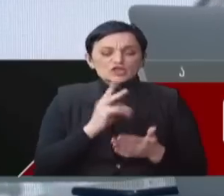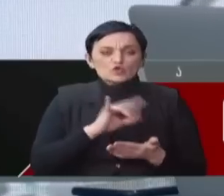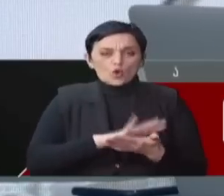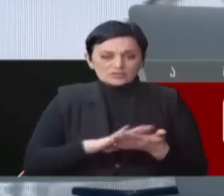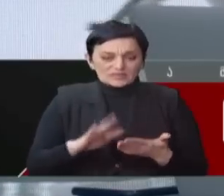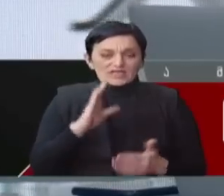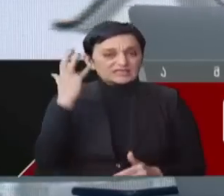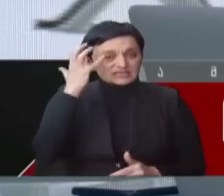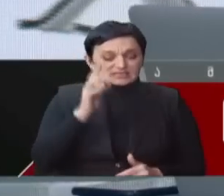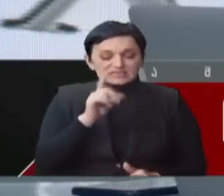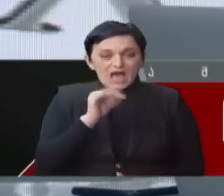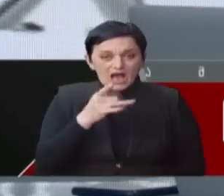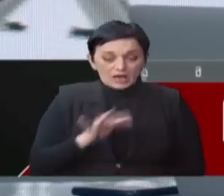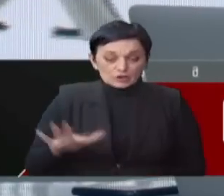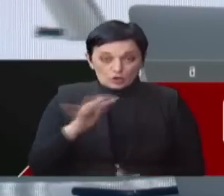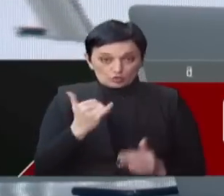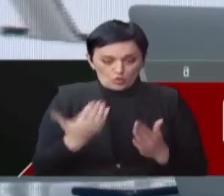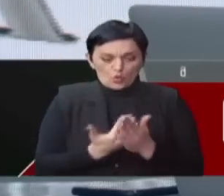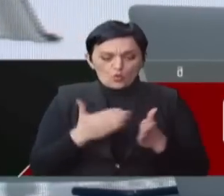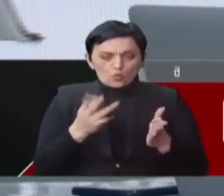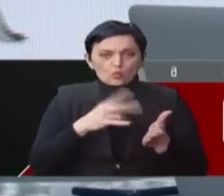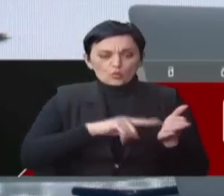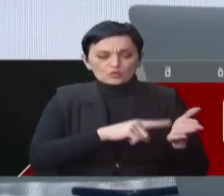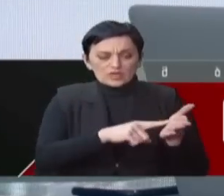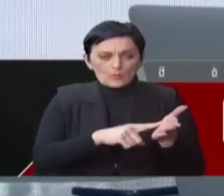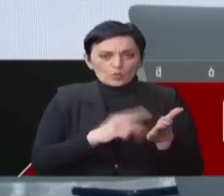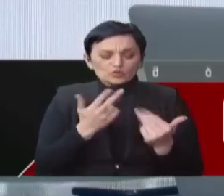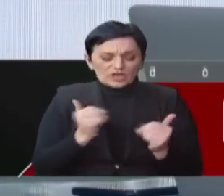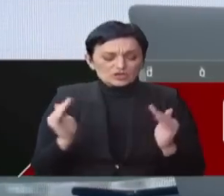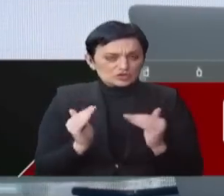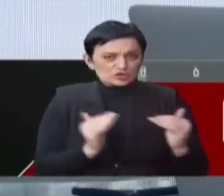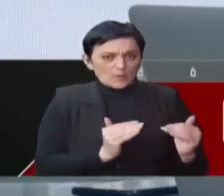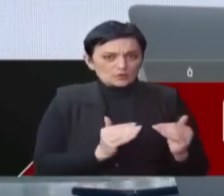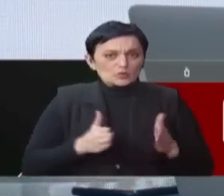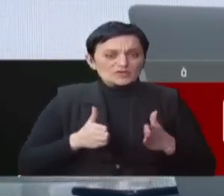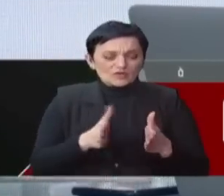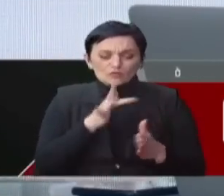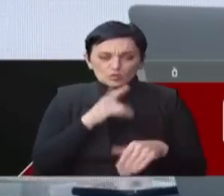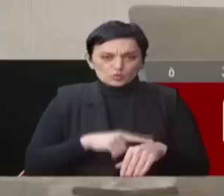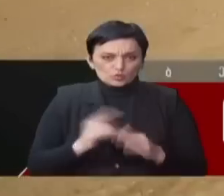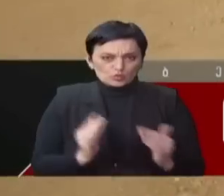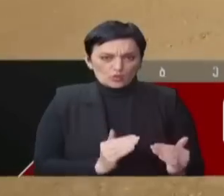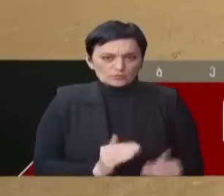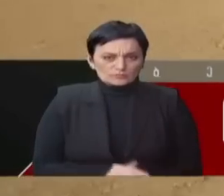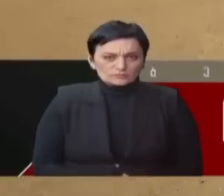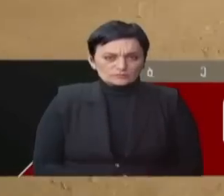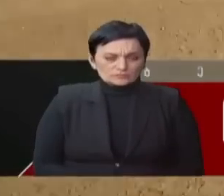საგარეჯო. Ახალმა მაგისტრალმა დასახლებულ პუნქტებში მოძრაობა უნდა გატვირთოს და შეამციროს მგზავრობის დრო.